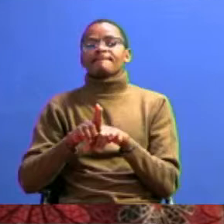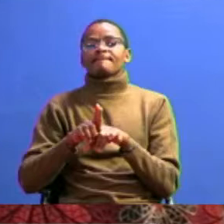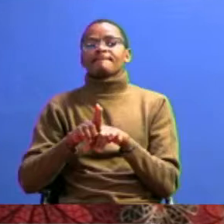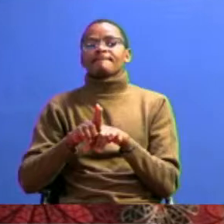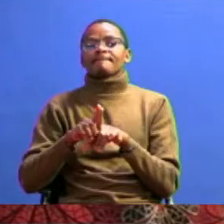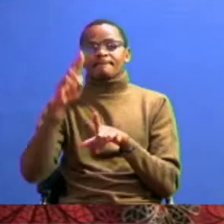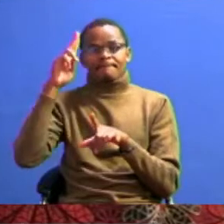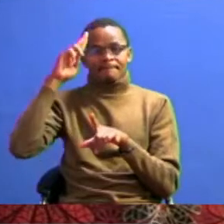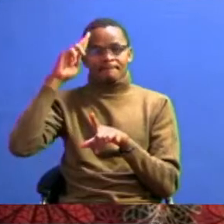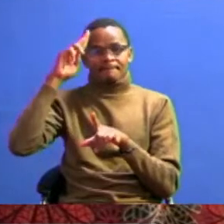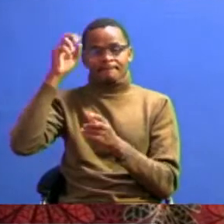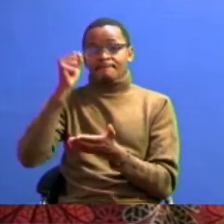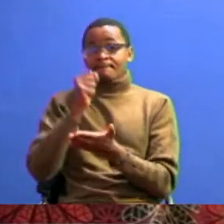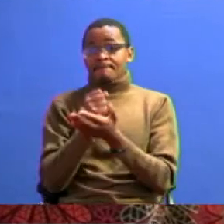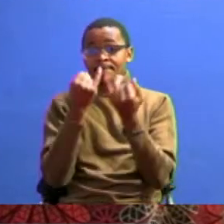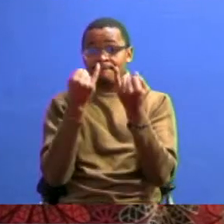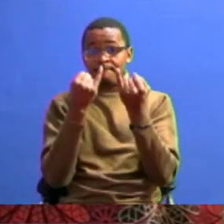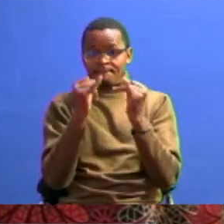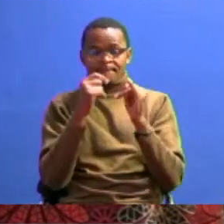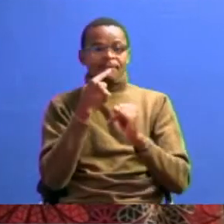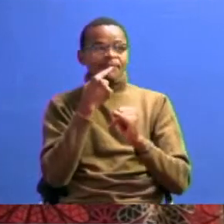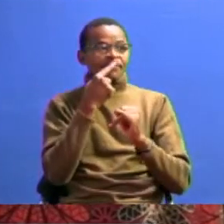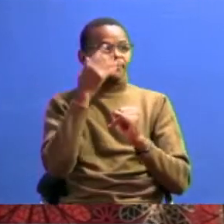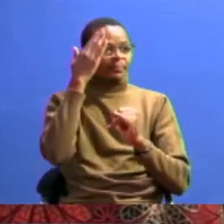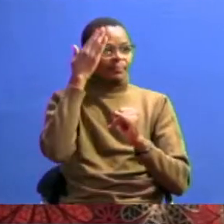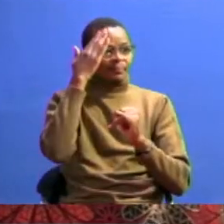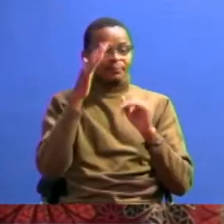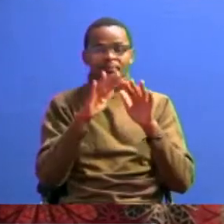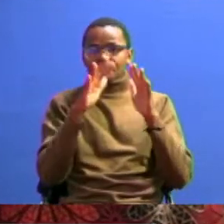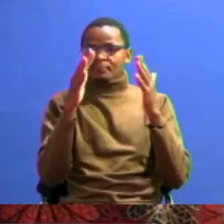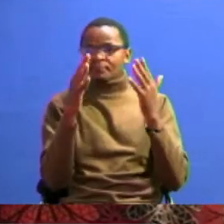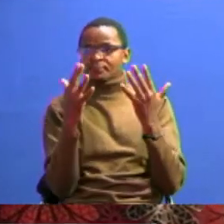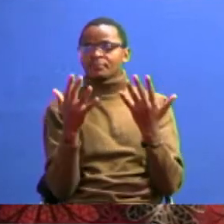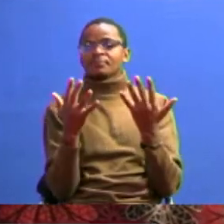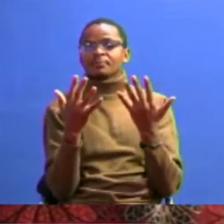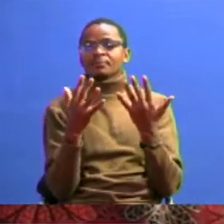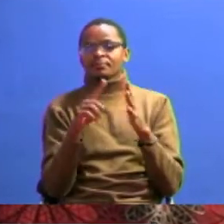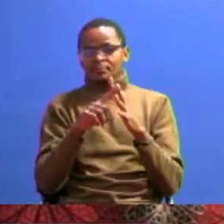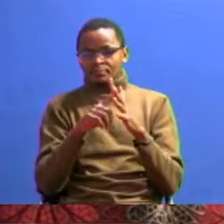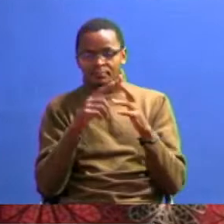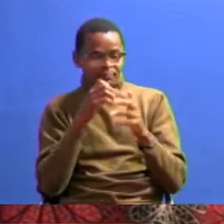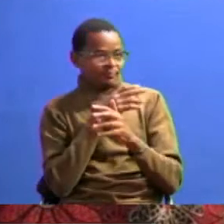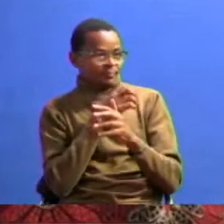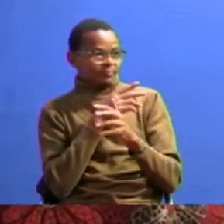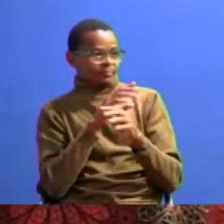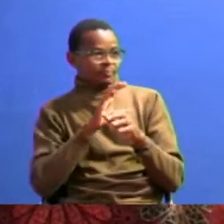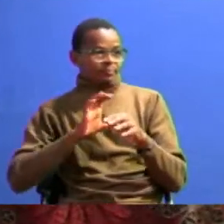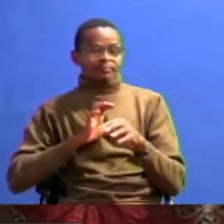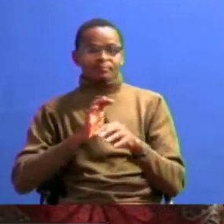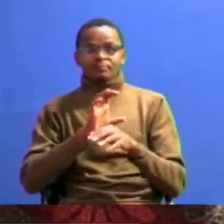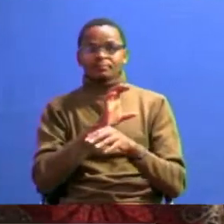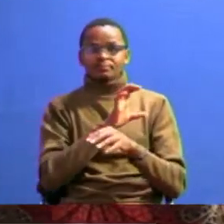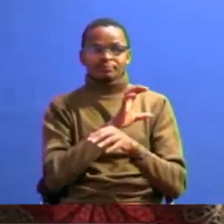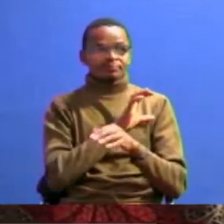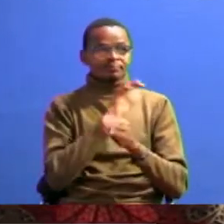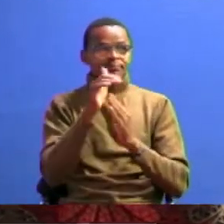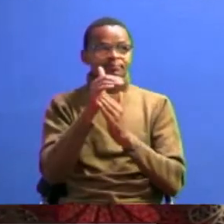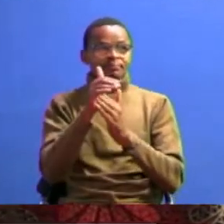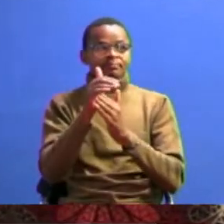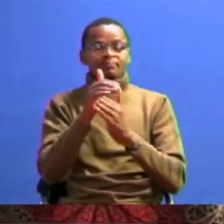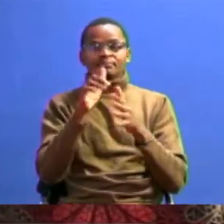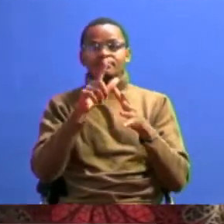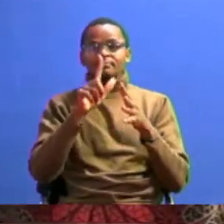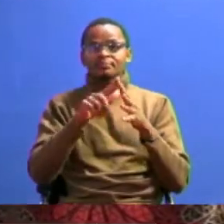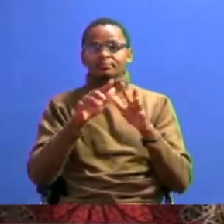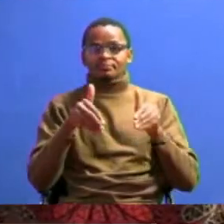police station, kwa sababu sasa huko unaweza ambao ulijuaje, unaenda kaanza kuogopa. Kwa kamati ya viongozi ni rais